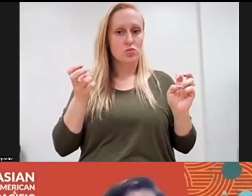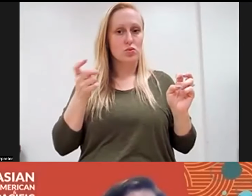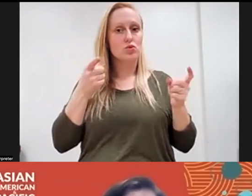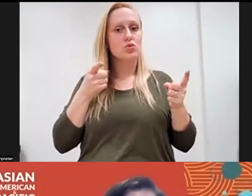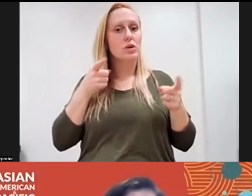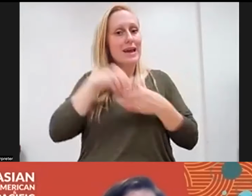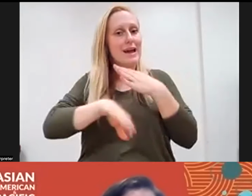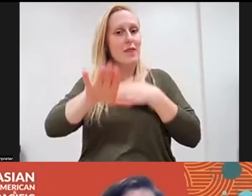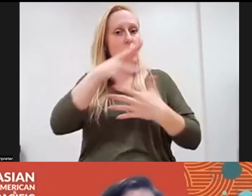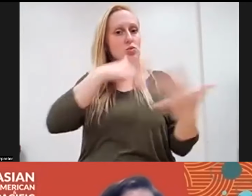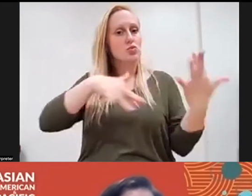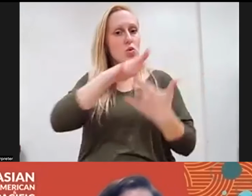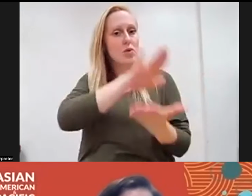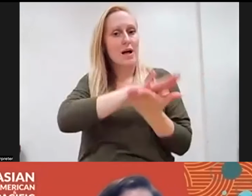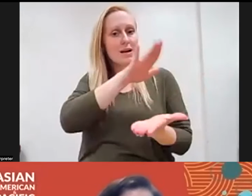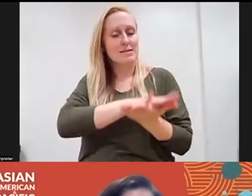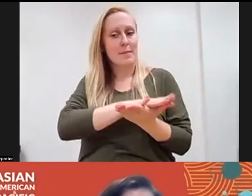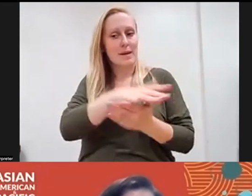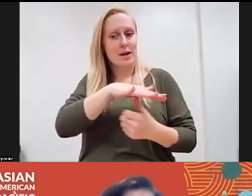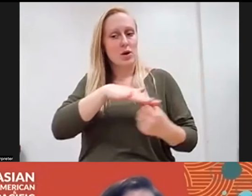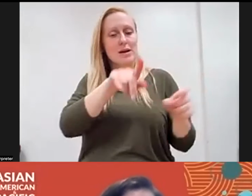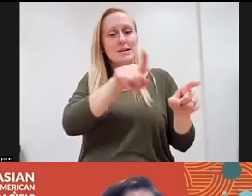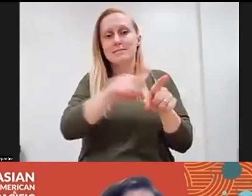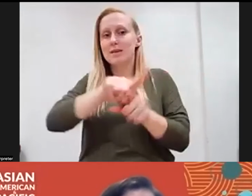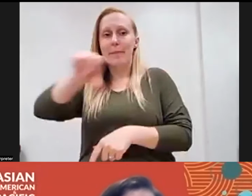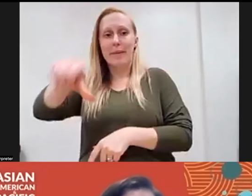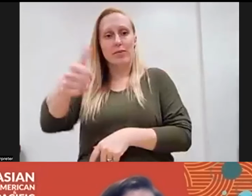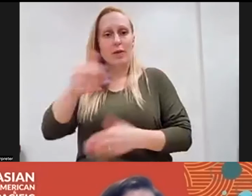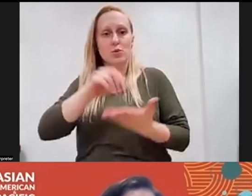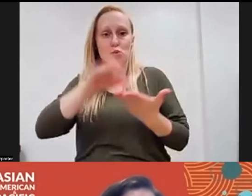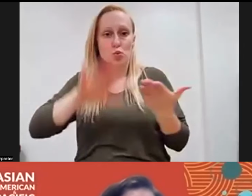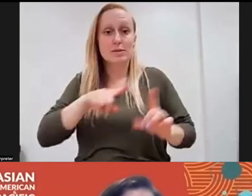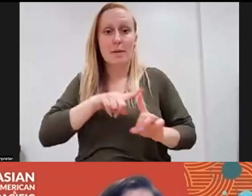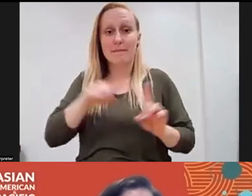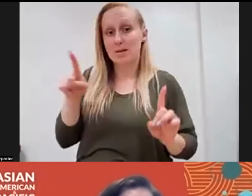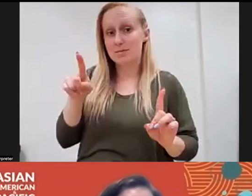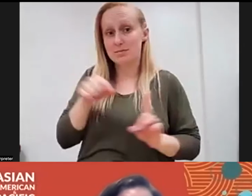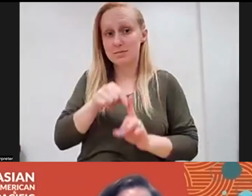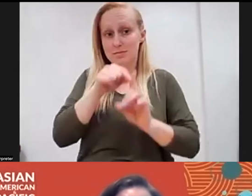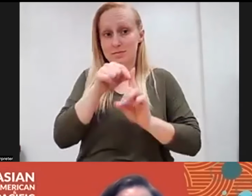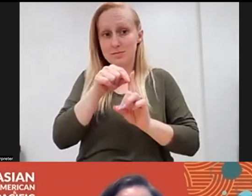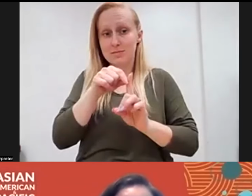حيث لا نحن لا نرغب في الاستقرار في الولايات في ولاية أوريغون